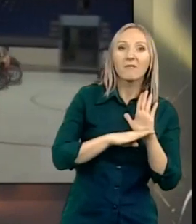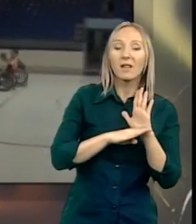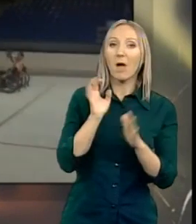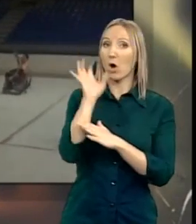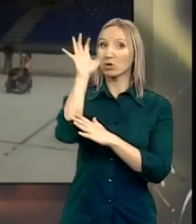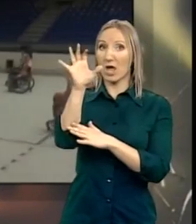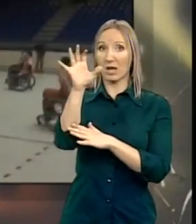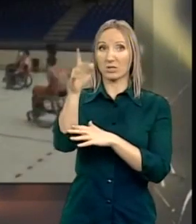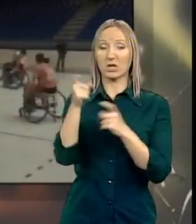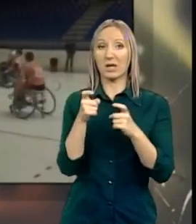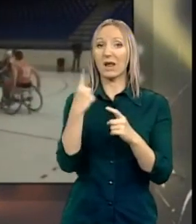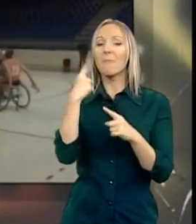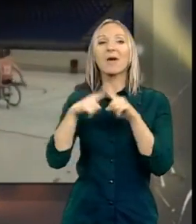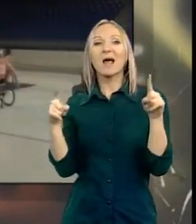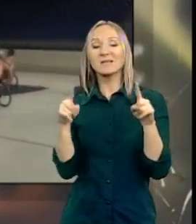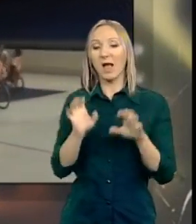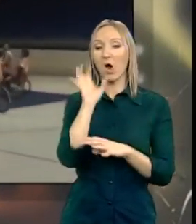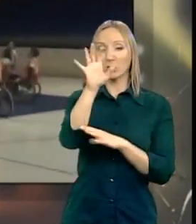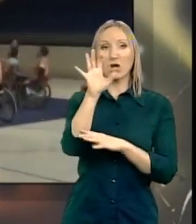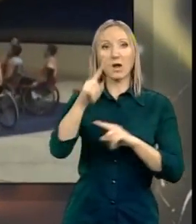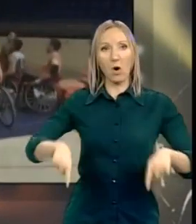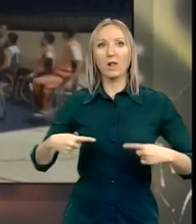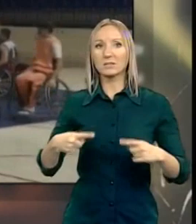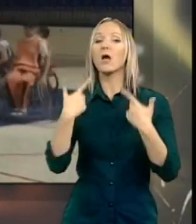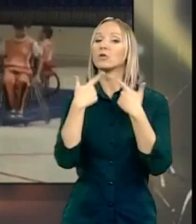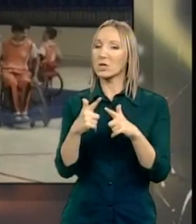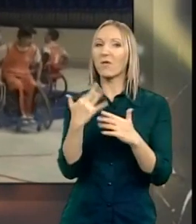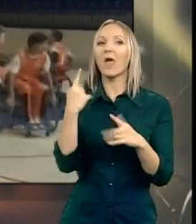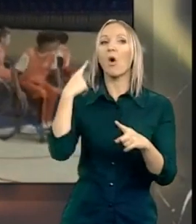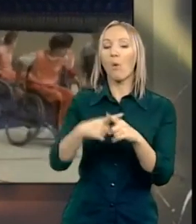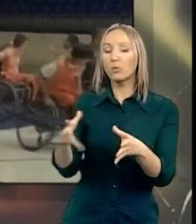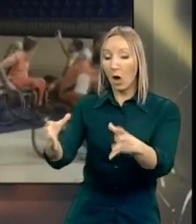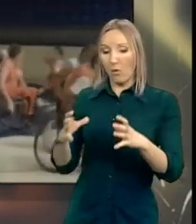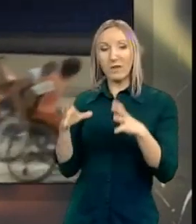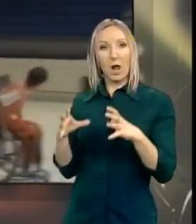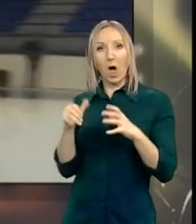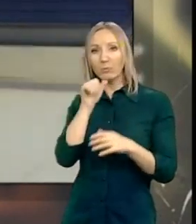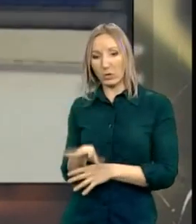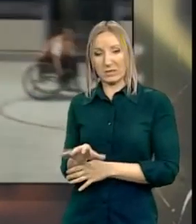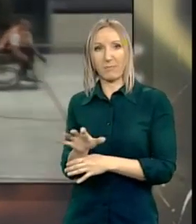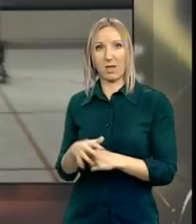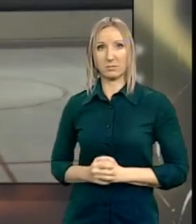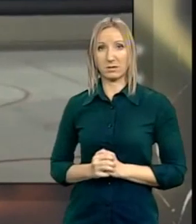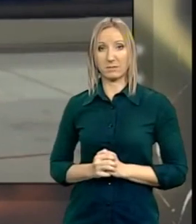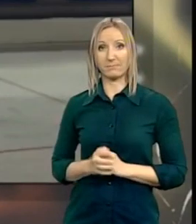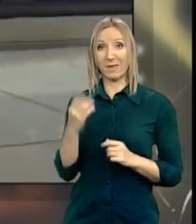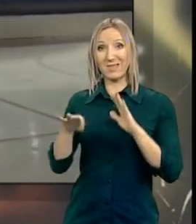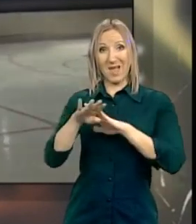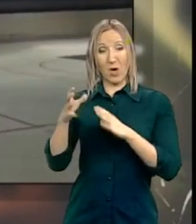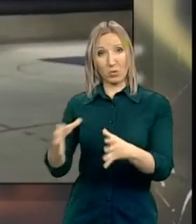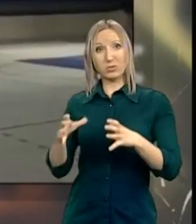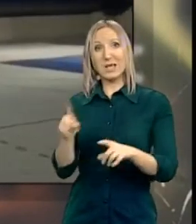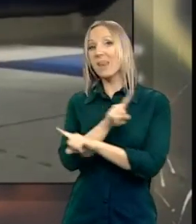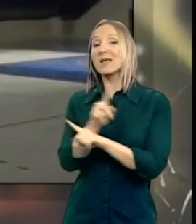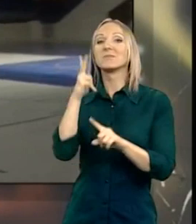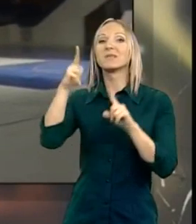lige, s tom razlikom što je u košarku u Kolicima dozvoljeno više puta uhvatiti loptu i driblati. Kada loptu u ruci ne smije se